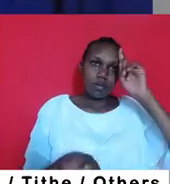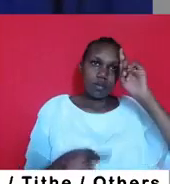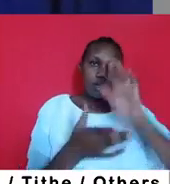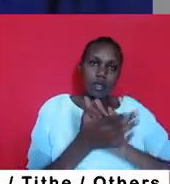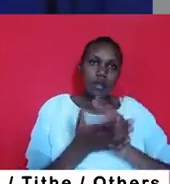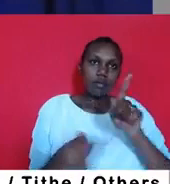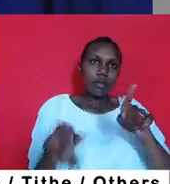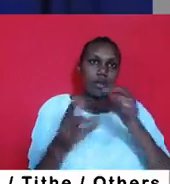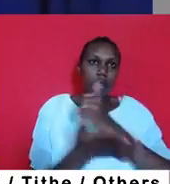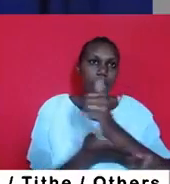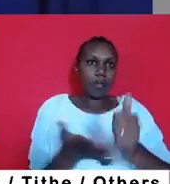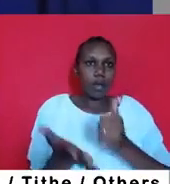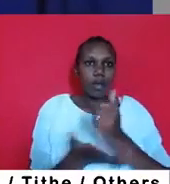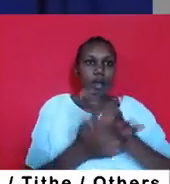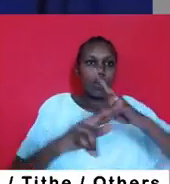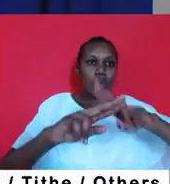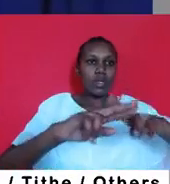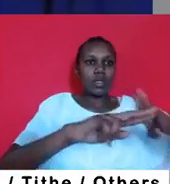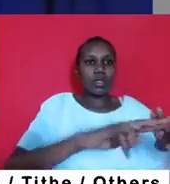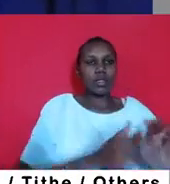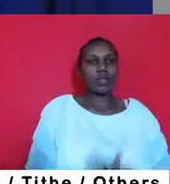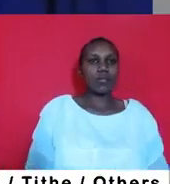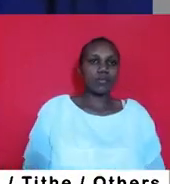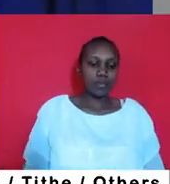kuamini. Na tuketi.